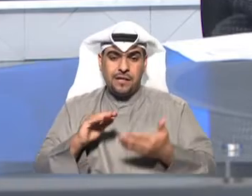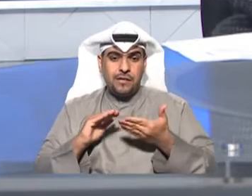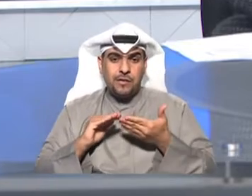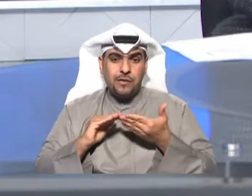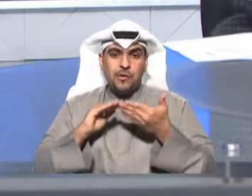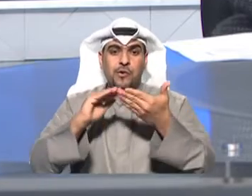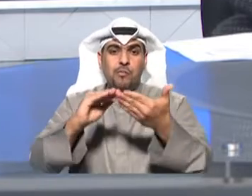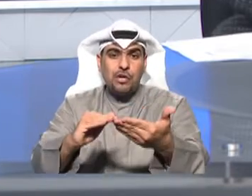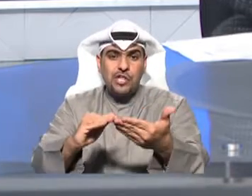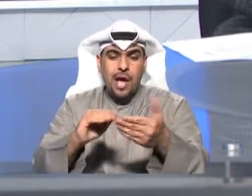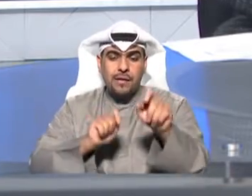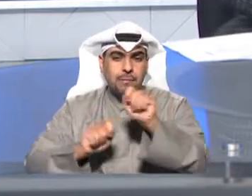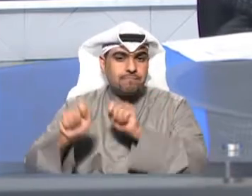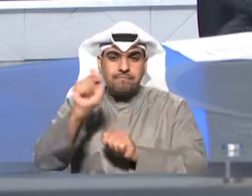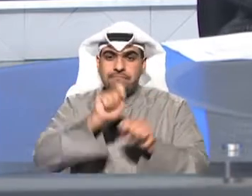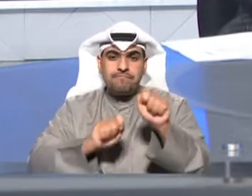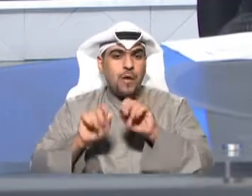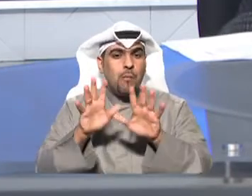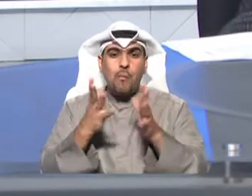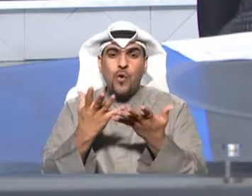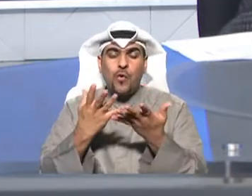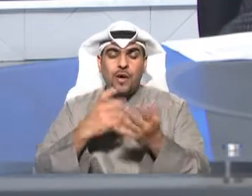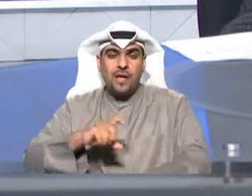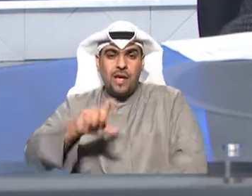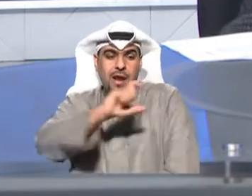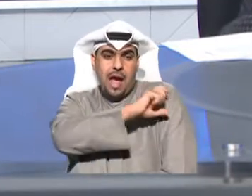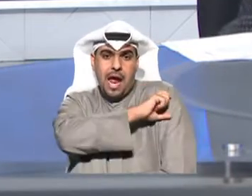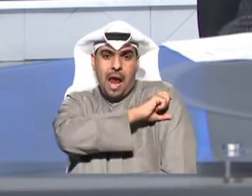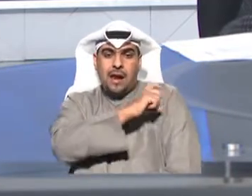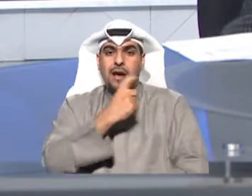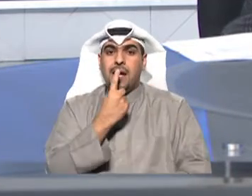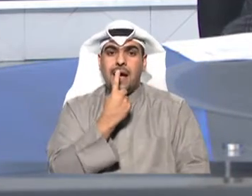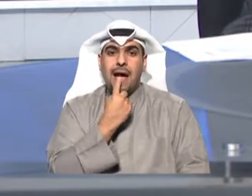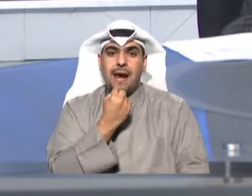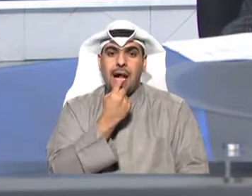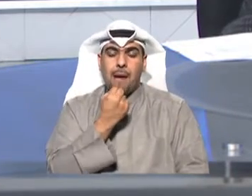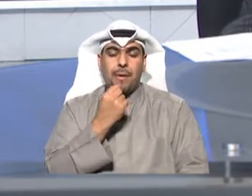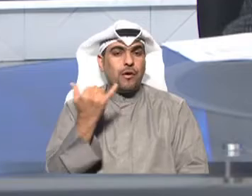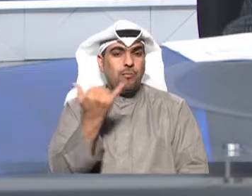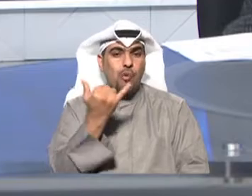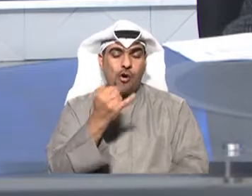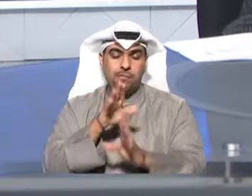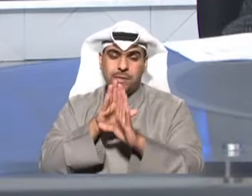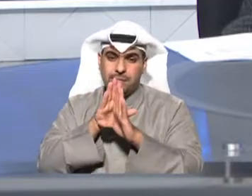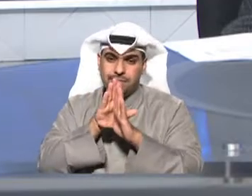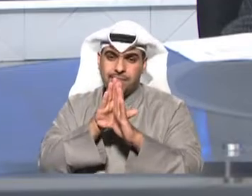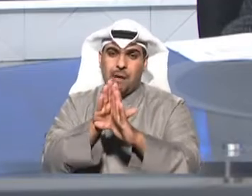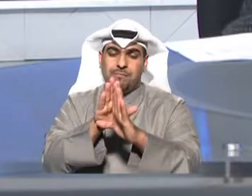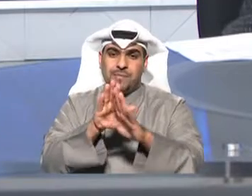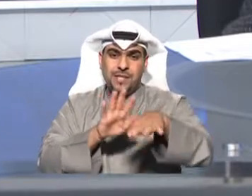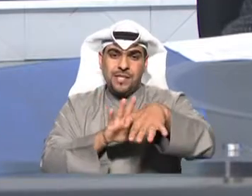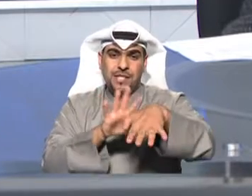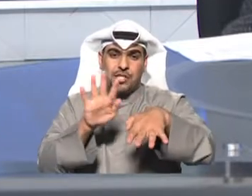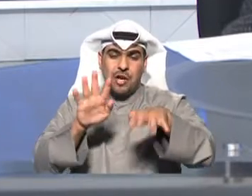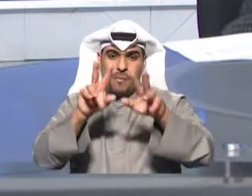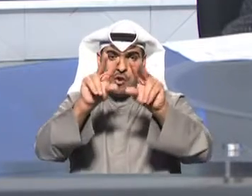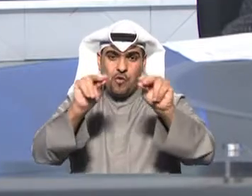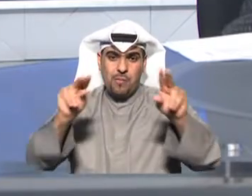الأحمر لتوفير كافة المواد الإنسانية والإغاثية لدعم الشعب اللبناني الشقيق والتي تستمر لأربعة